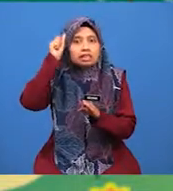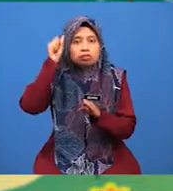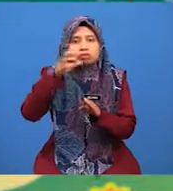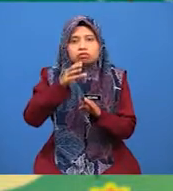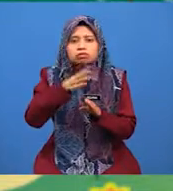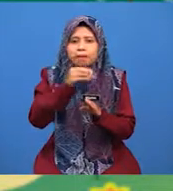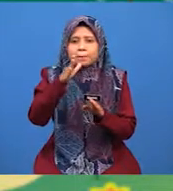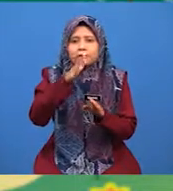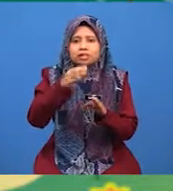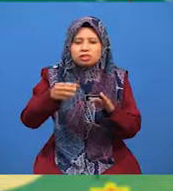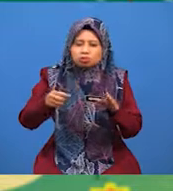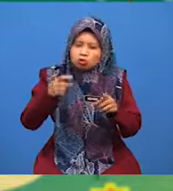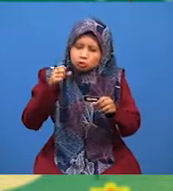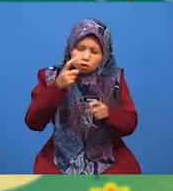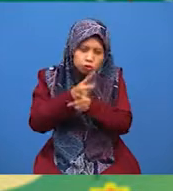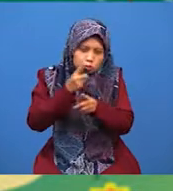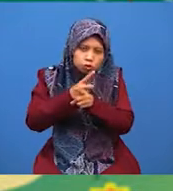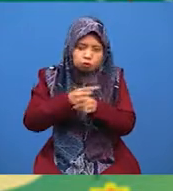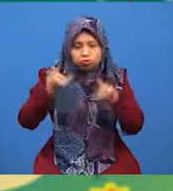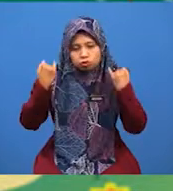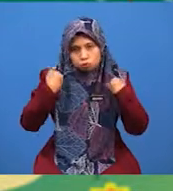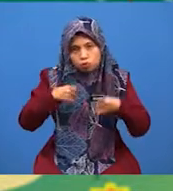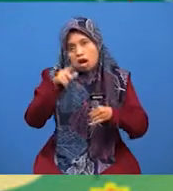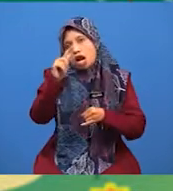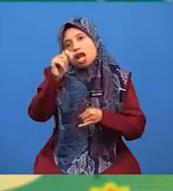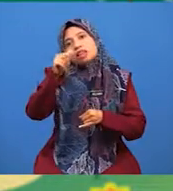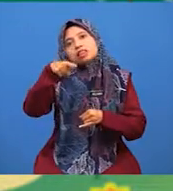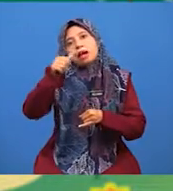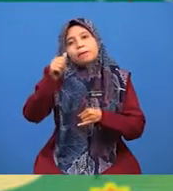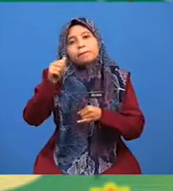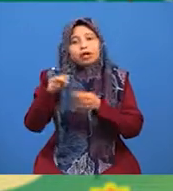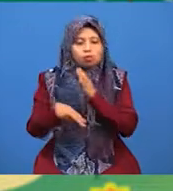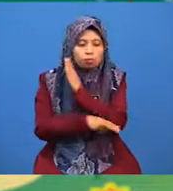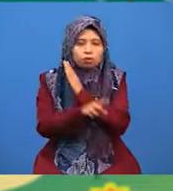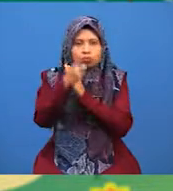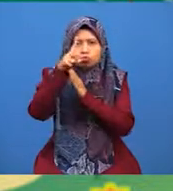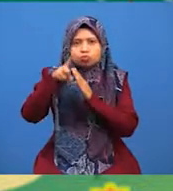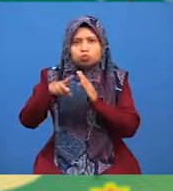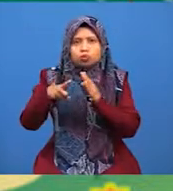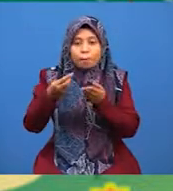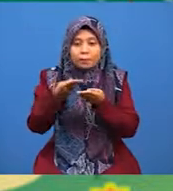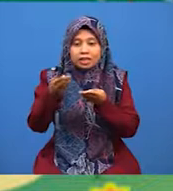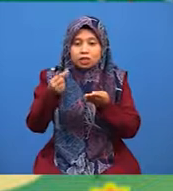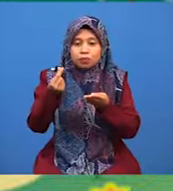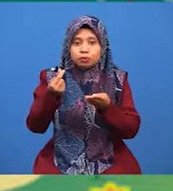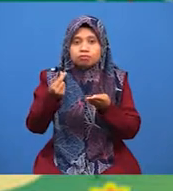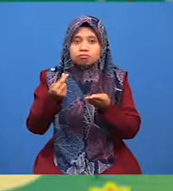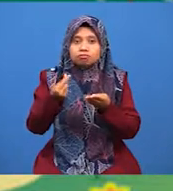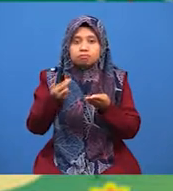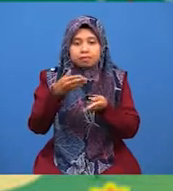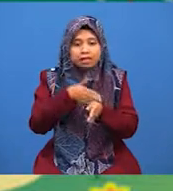emaknya bertungkus lumus menjual tapai ubi untuk membiayai keluarga